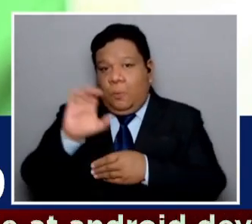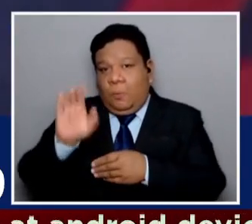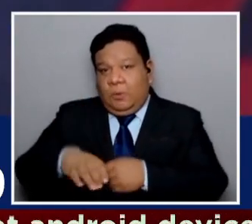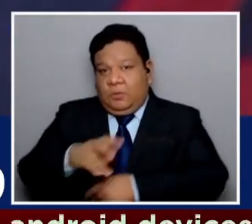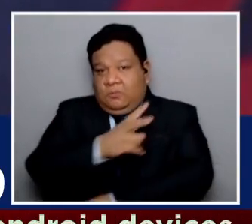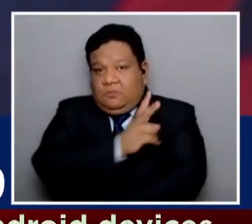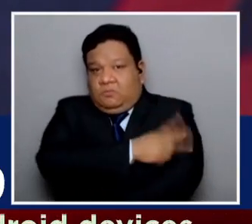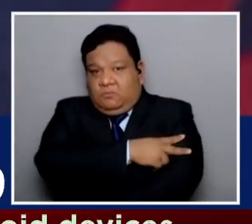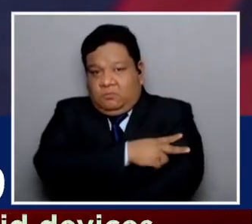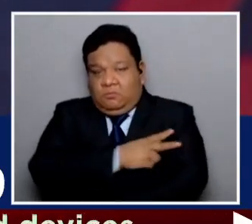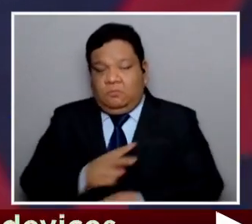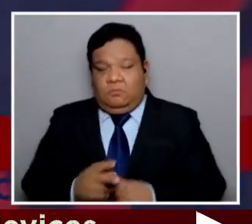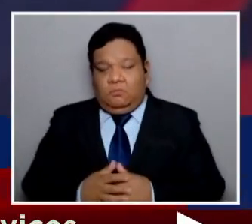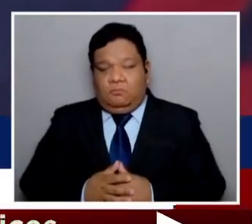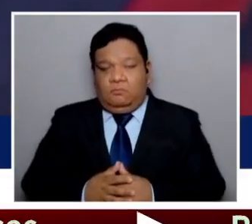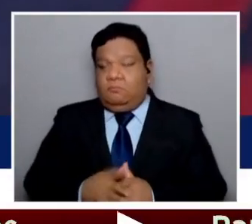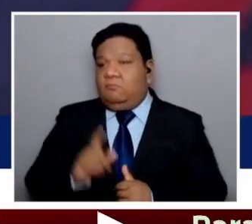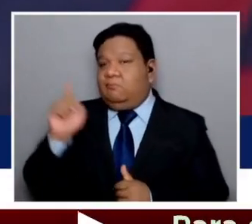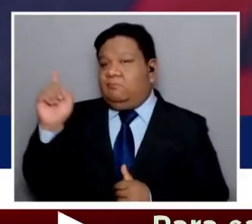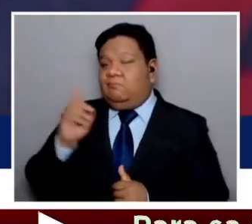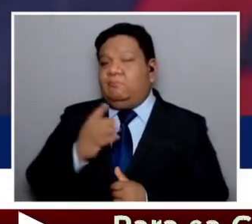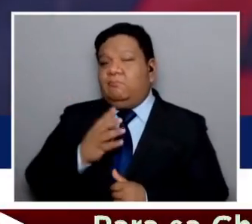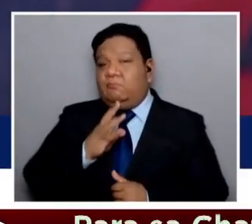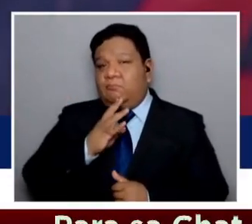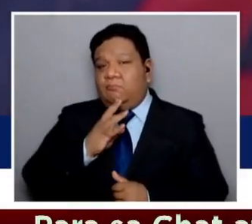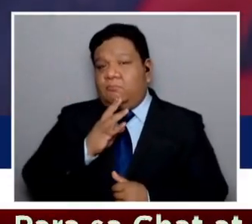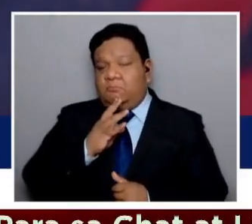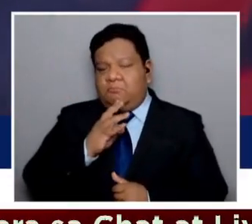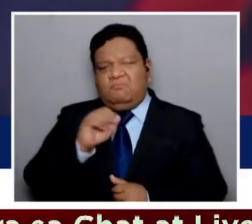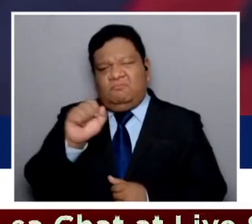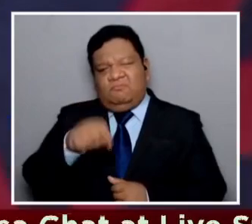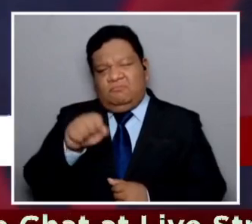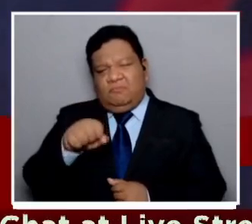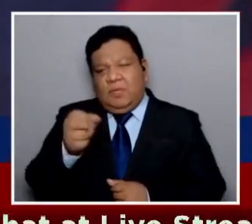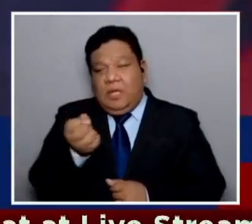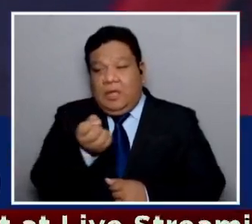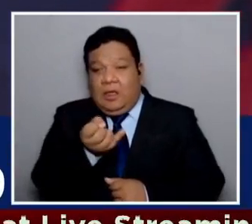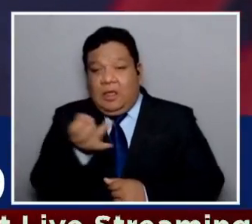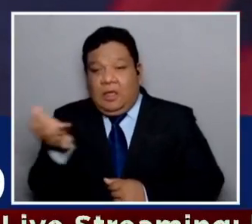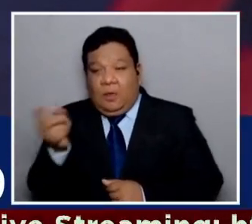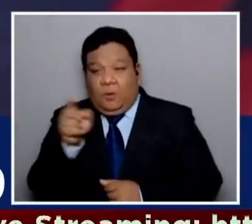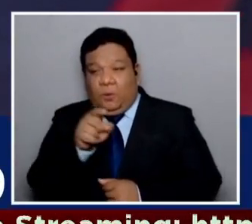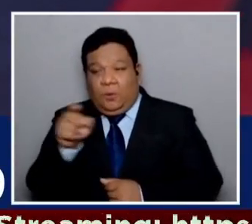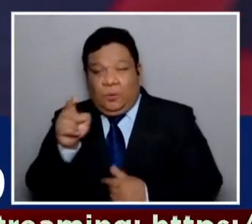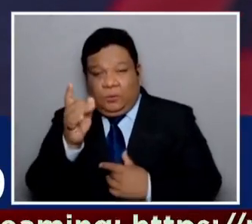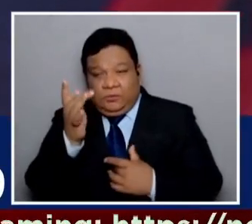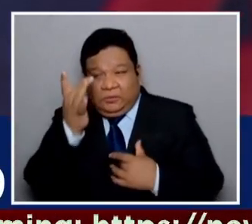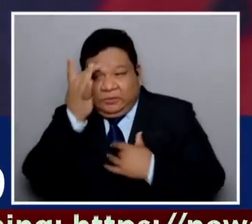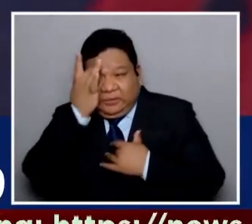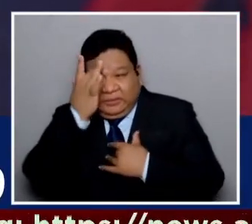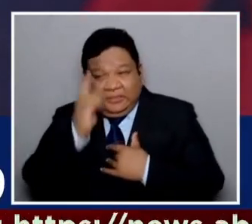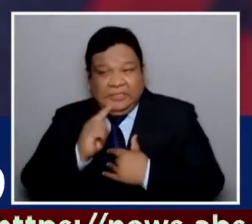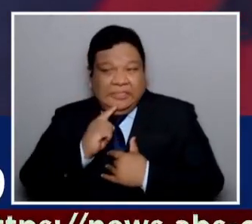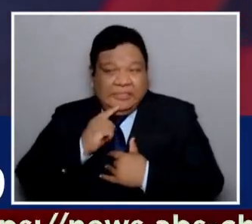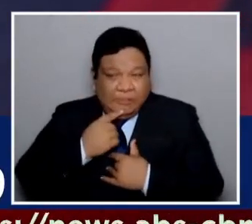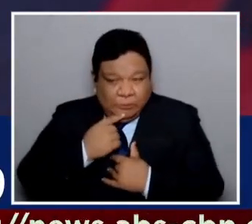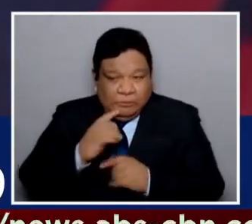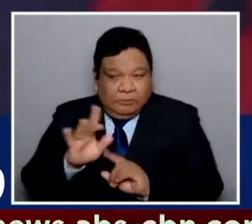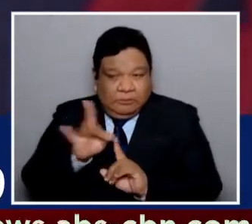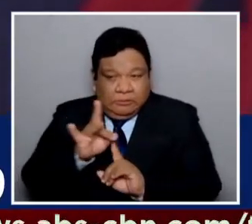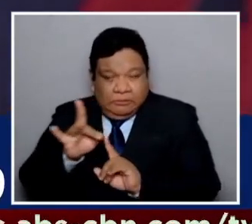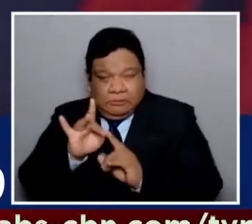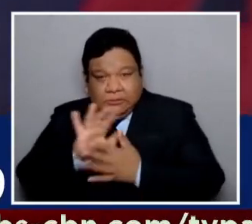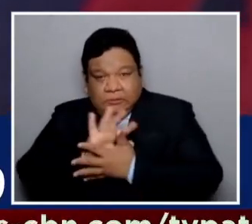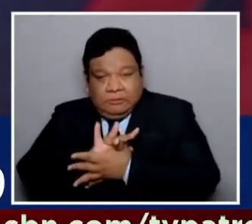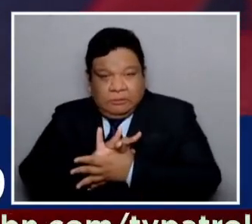We confirm that the number or the percentage of severe and critical infections had been noted to be